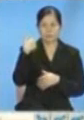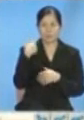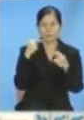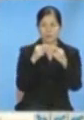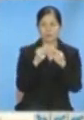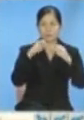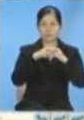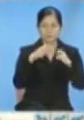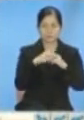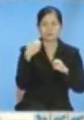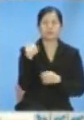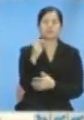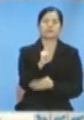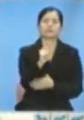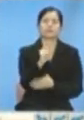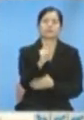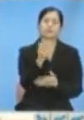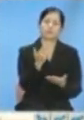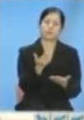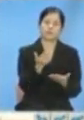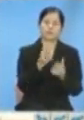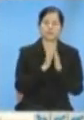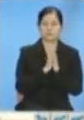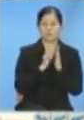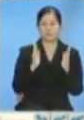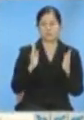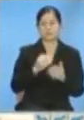ปัญหาอะไรให้เกิดกับท่านชินวรขอบคุณครับ